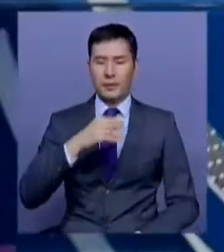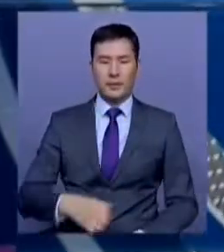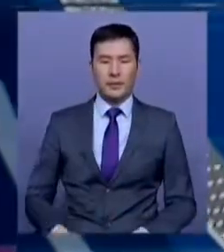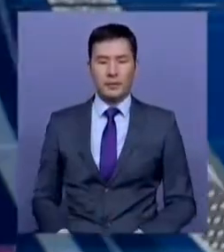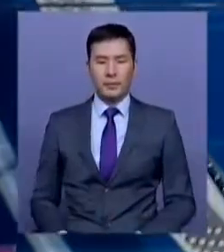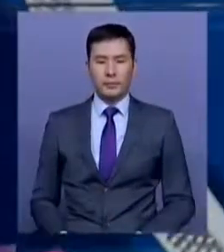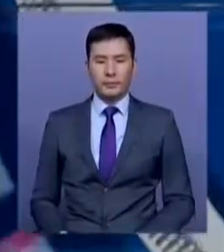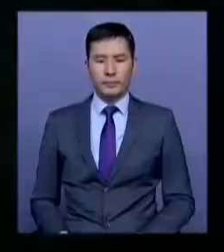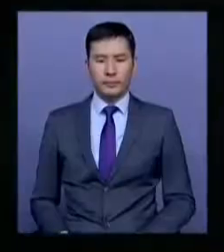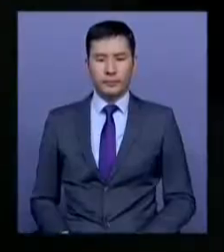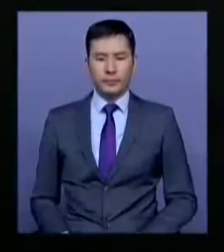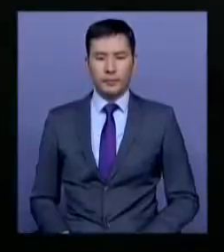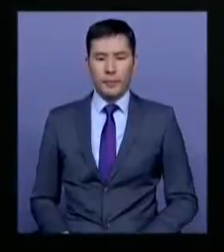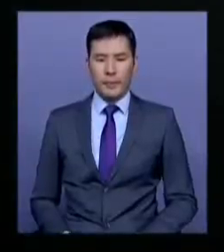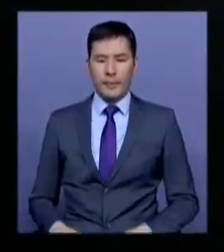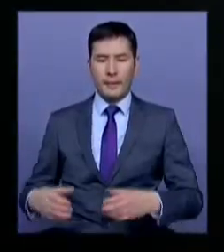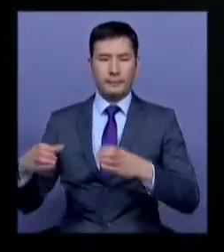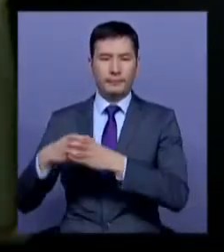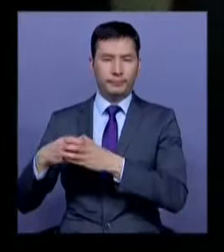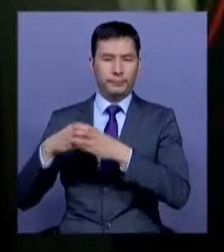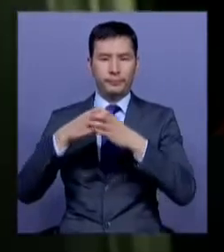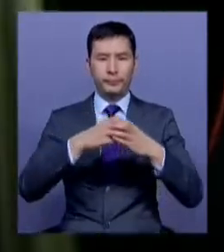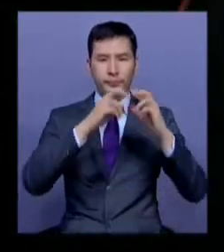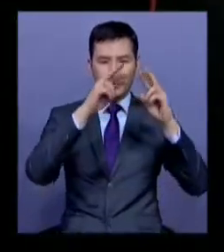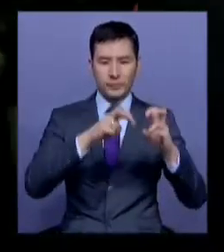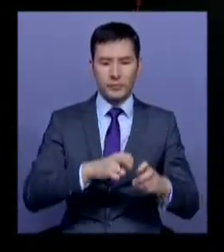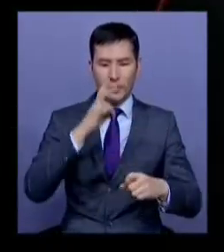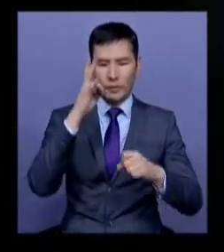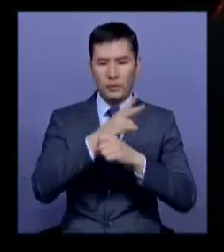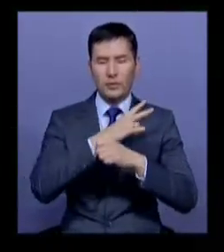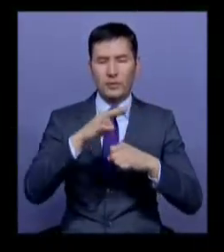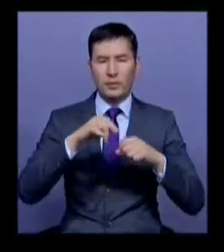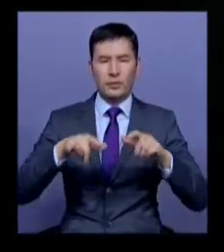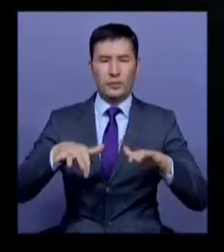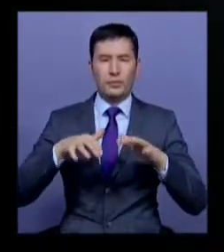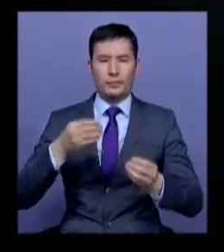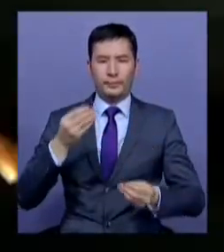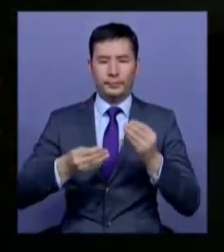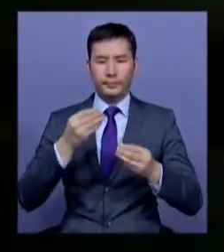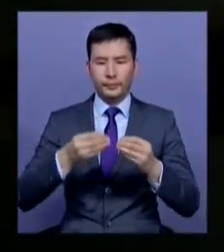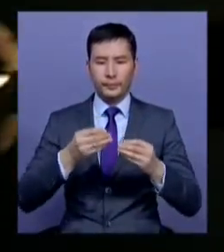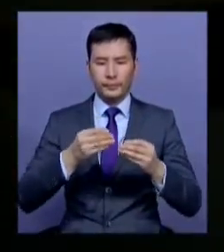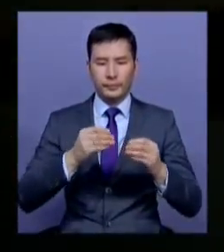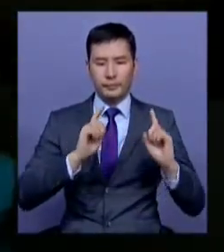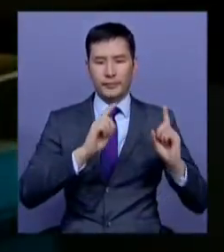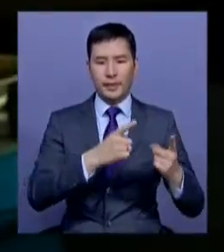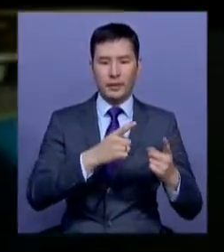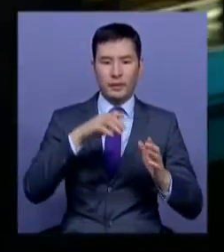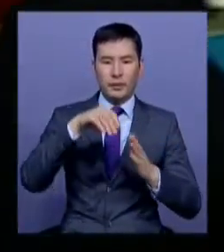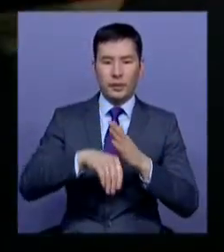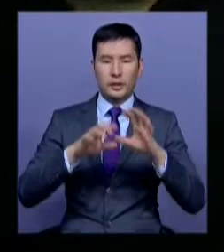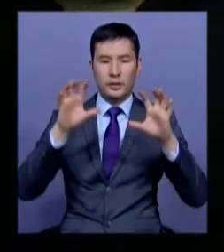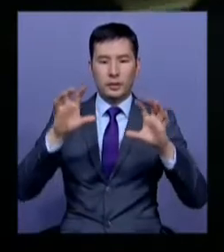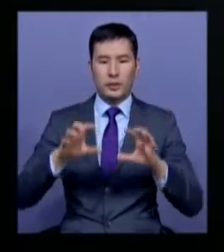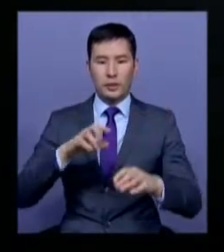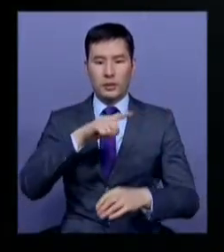материалында. Мониторинг барысында астыртын жұмыс деп келген компьютерлік ойын клубы әшкереленді. Ал заңнама бойынша аталған